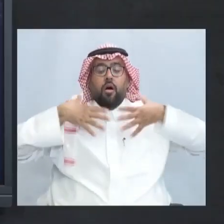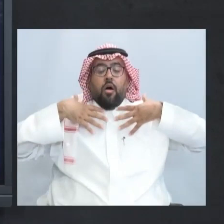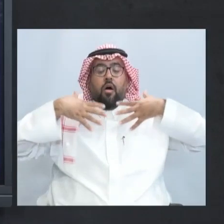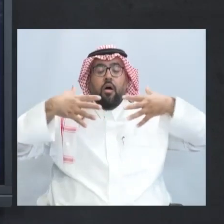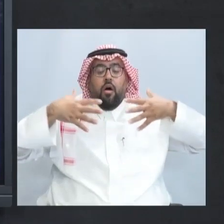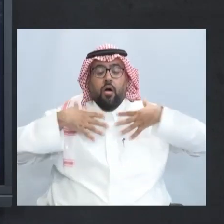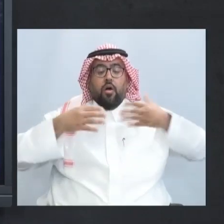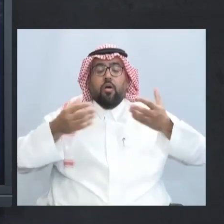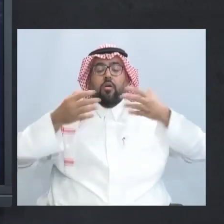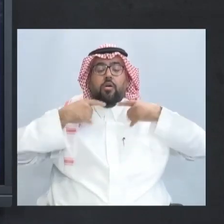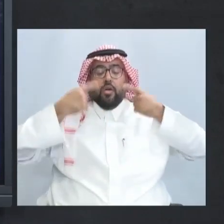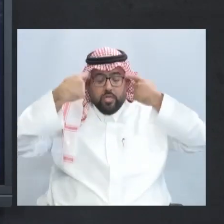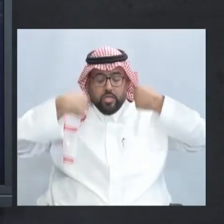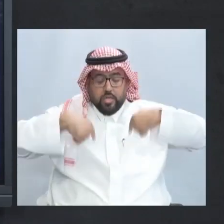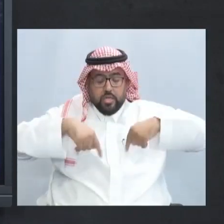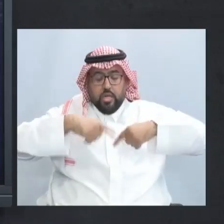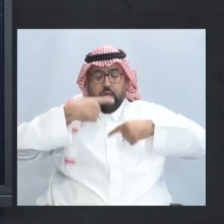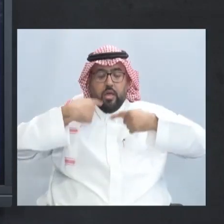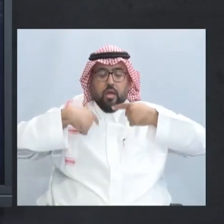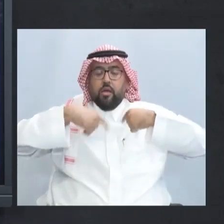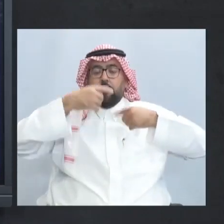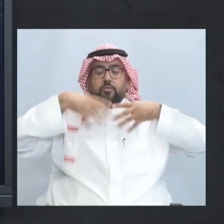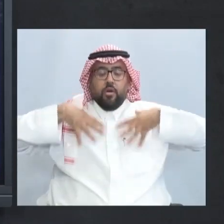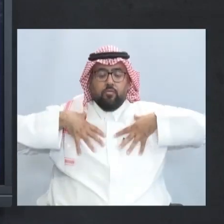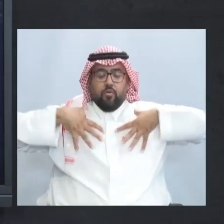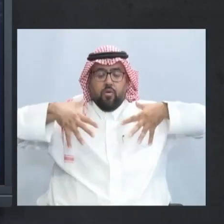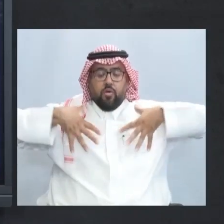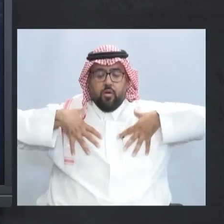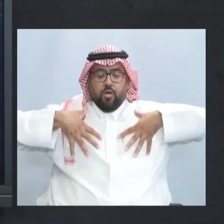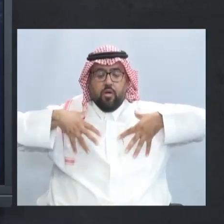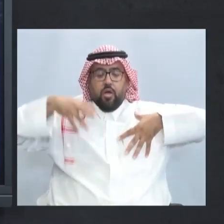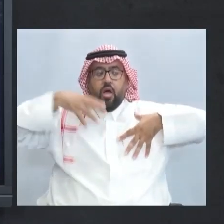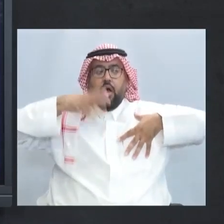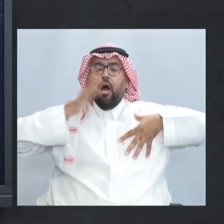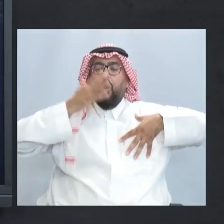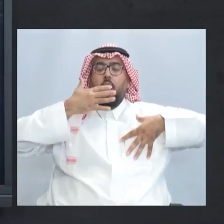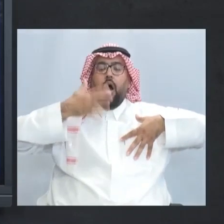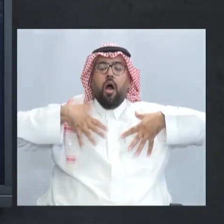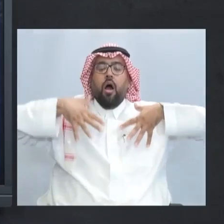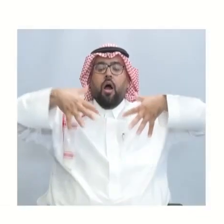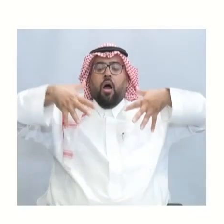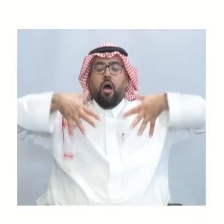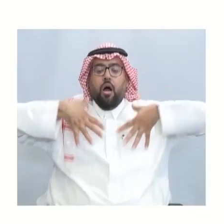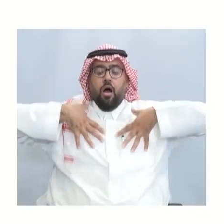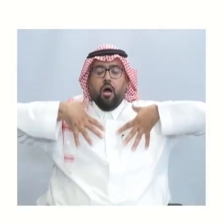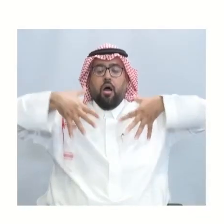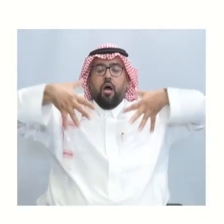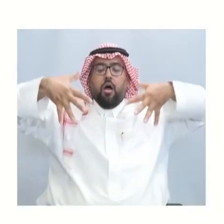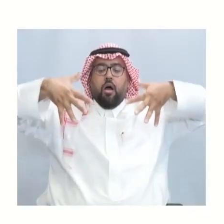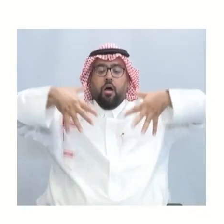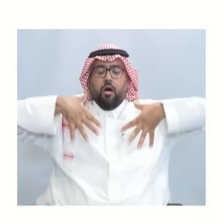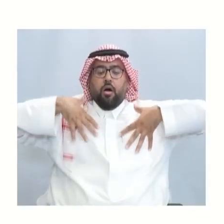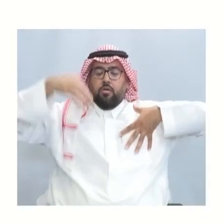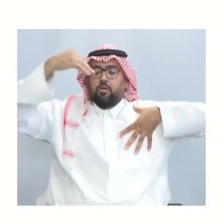تكيف الجهاز التنفسي في الطيور بوجود الرئتين والاكياس الهوائيه فنلاحظ ان الهواء